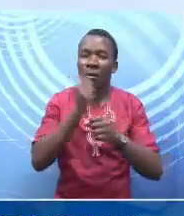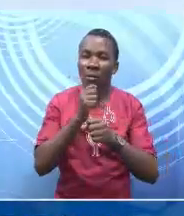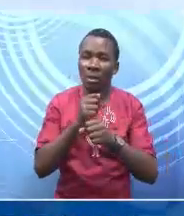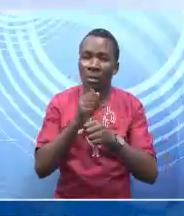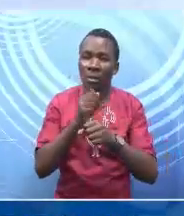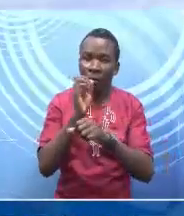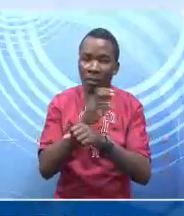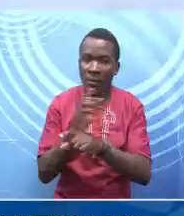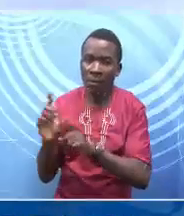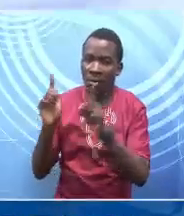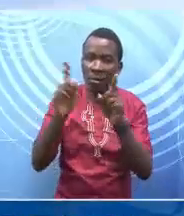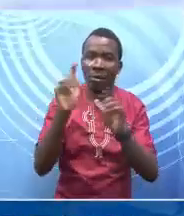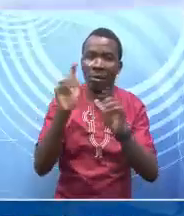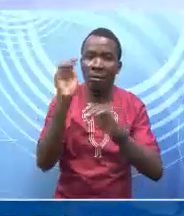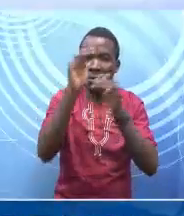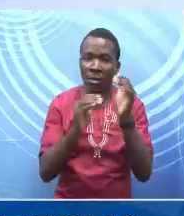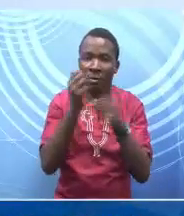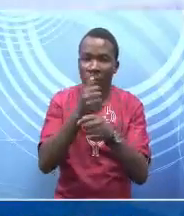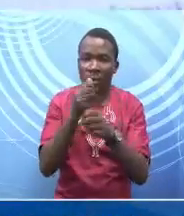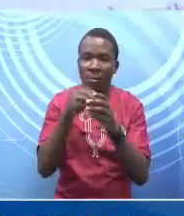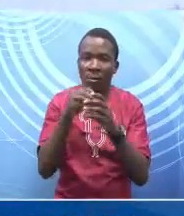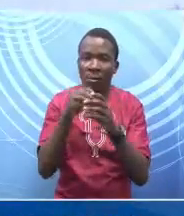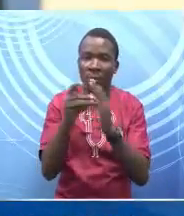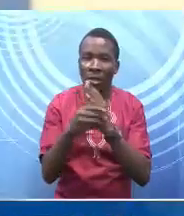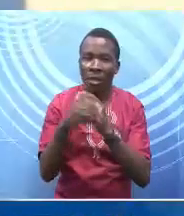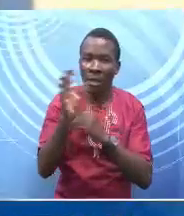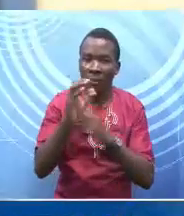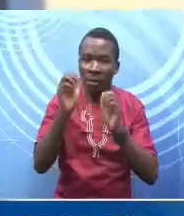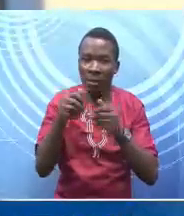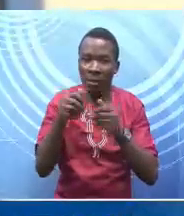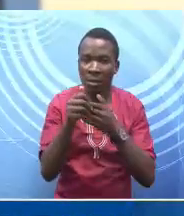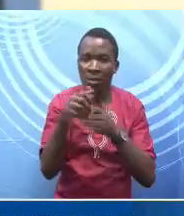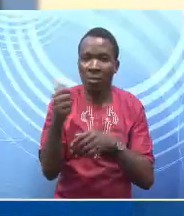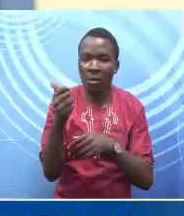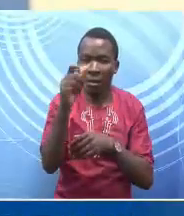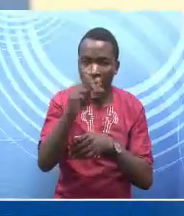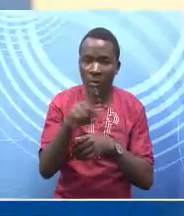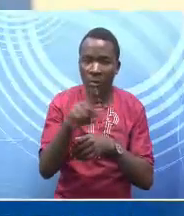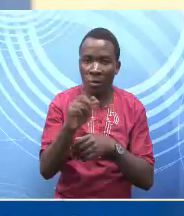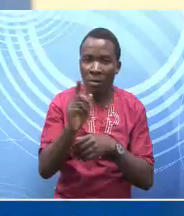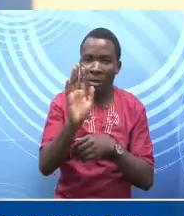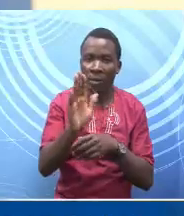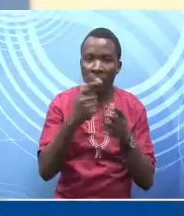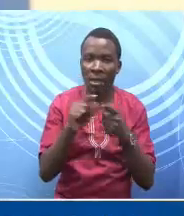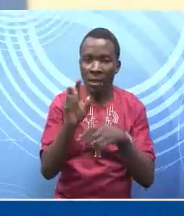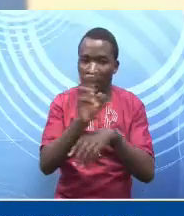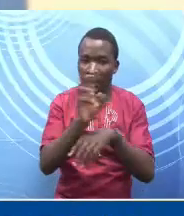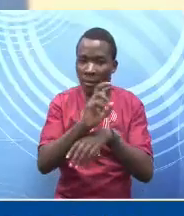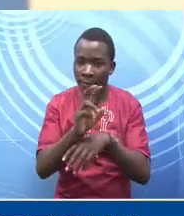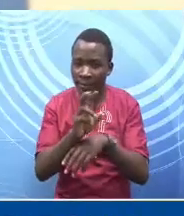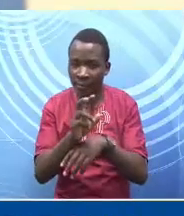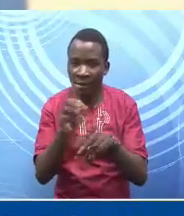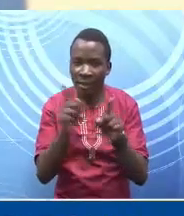ukugana urwego rw'umurimo mu karere. Kampani rero ishobora kuyoborwa n'undi muntu utari we twaza kusuzuma neza namwe